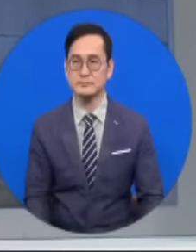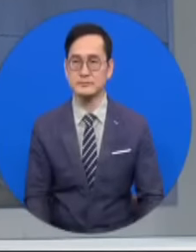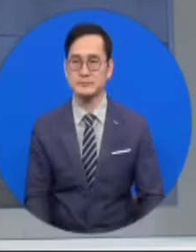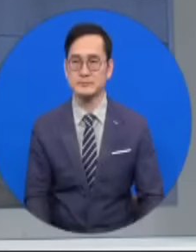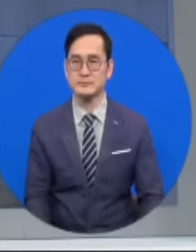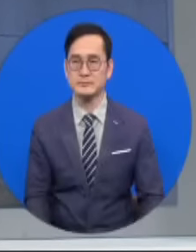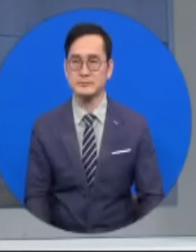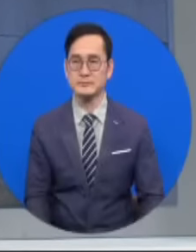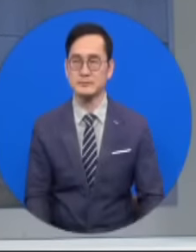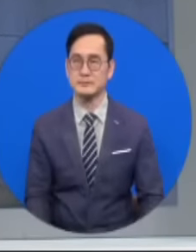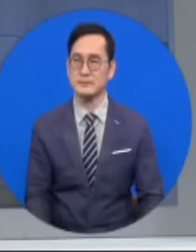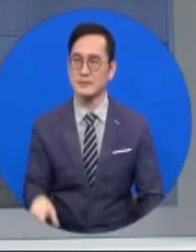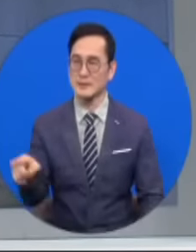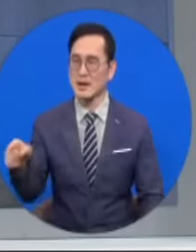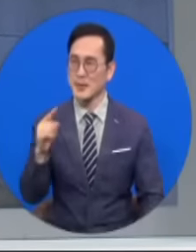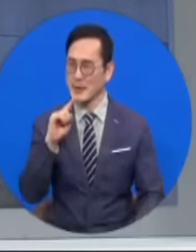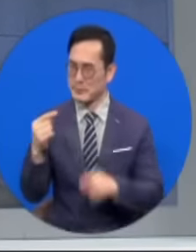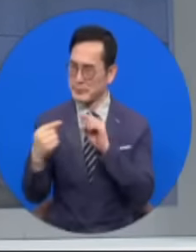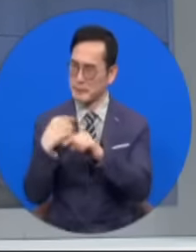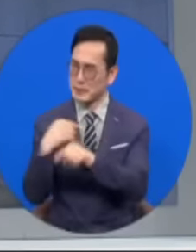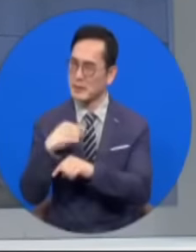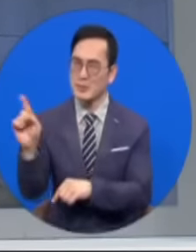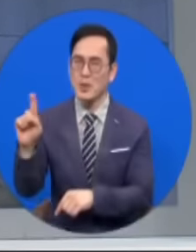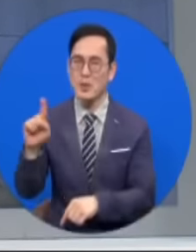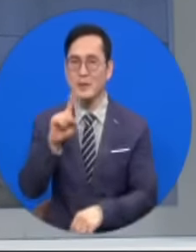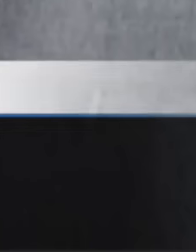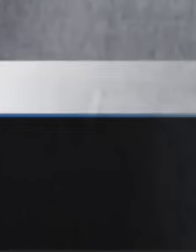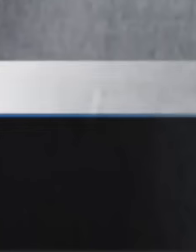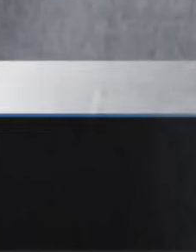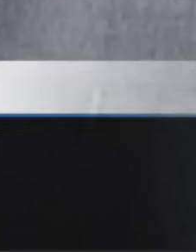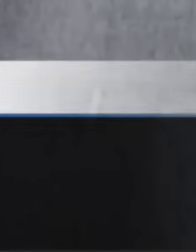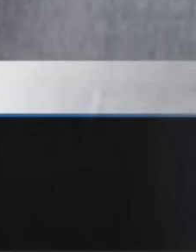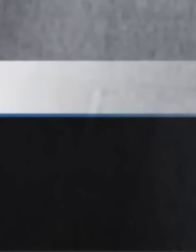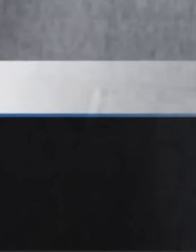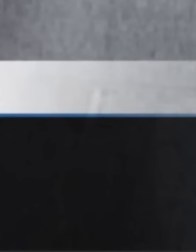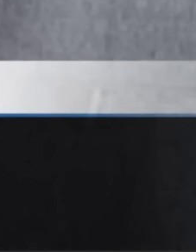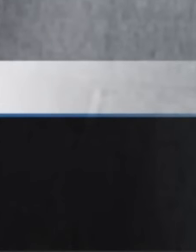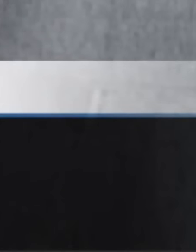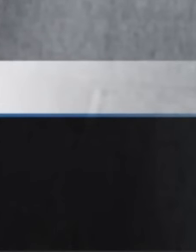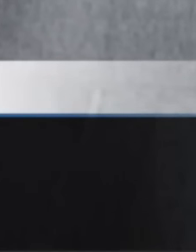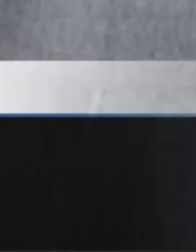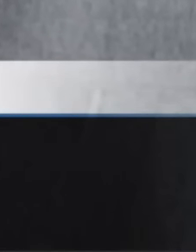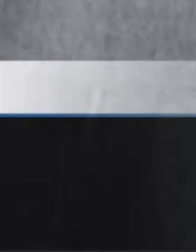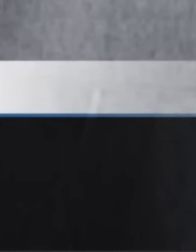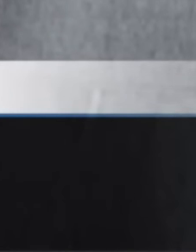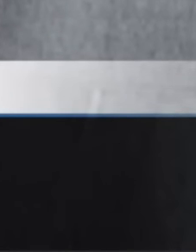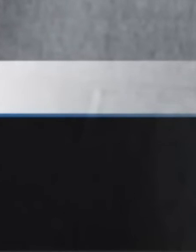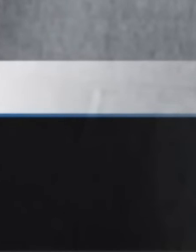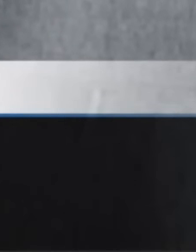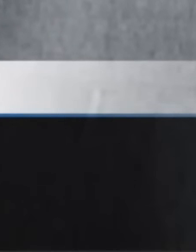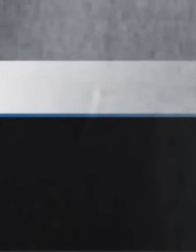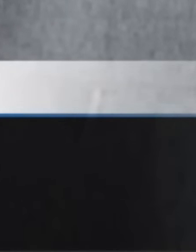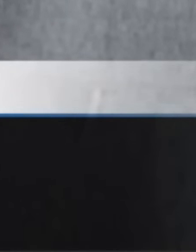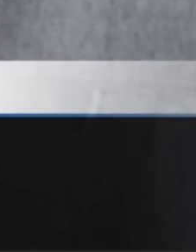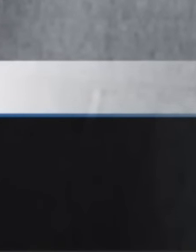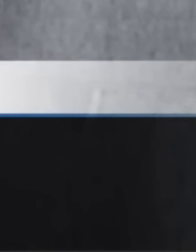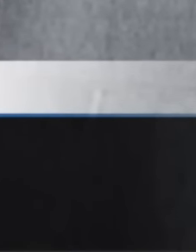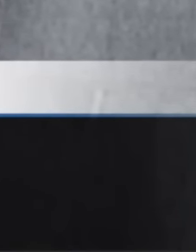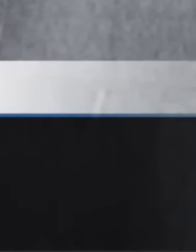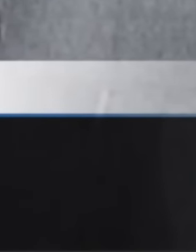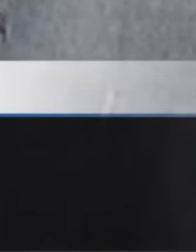메뉴를 내놓라고 한동 후보가 주장한다는 겁니다 들어보시죠 민주당이 내고 있는 어 저 무지막지한